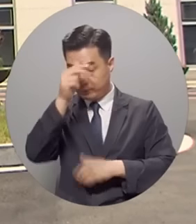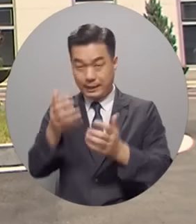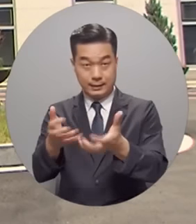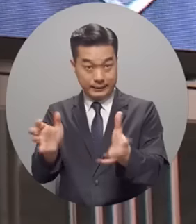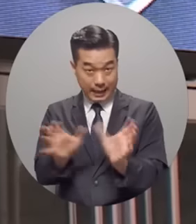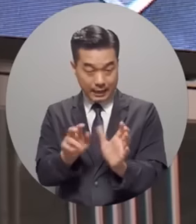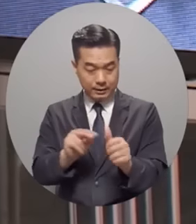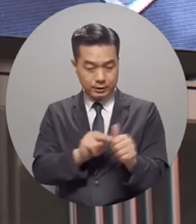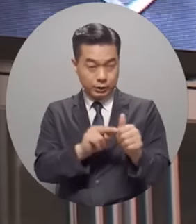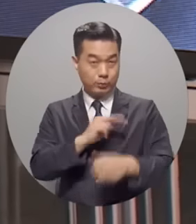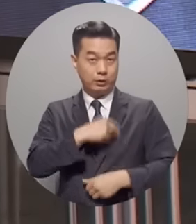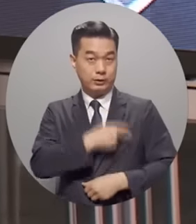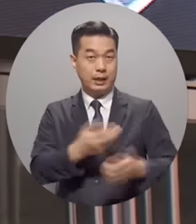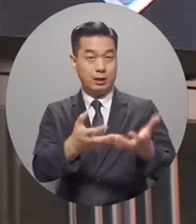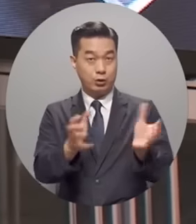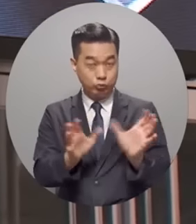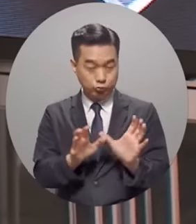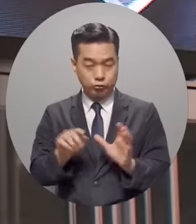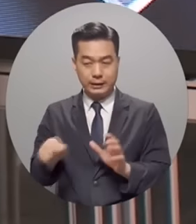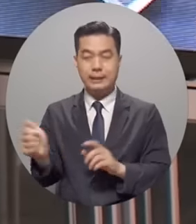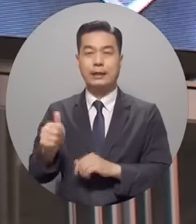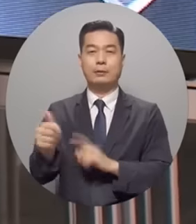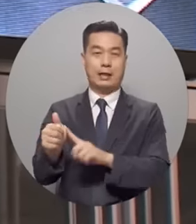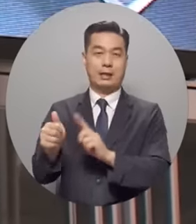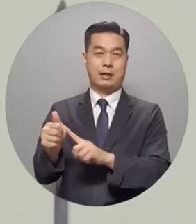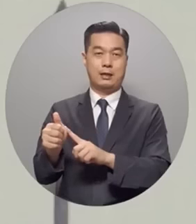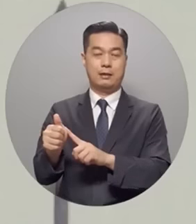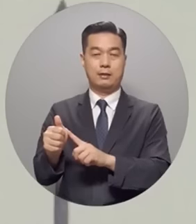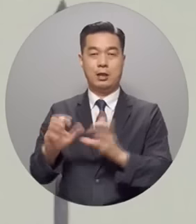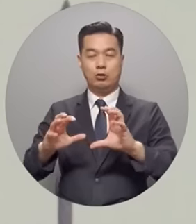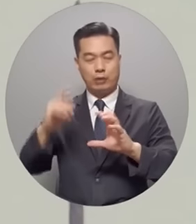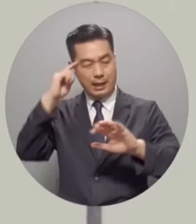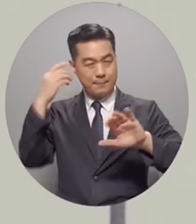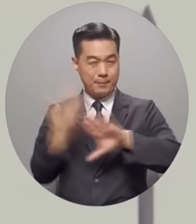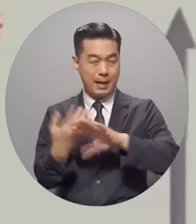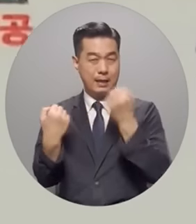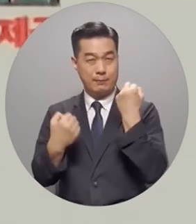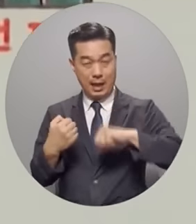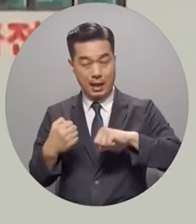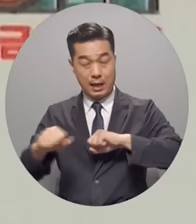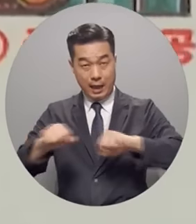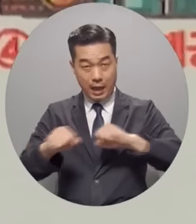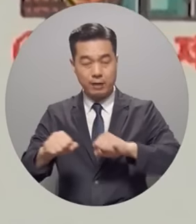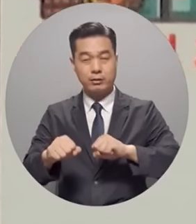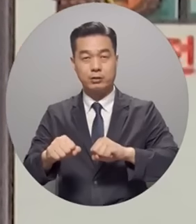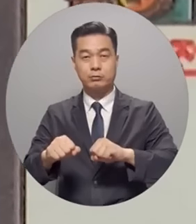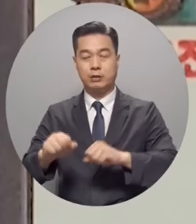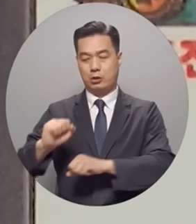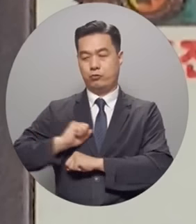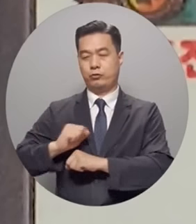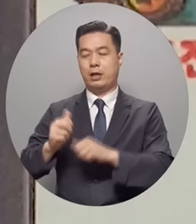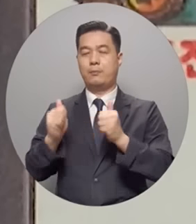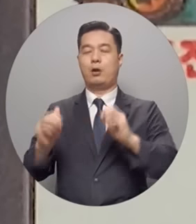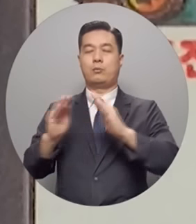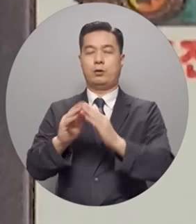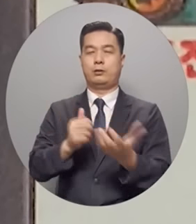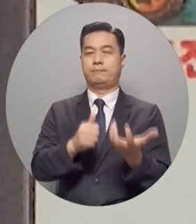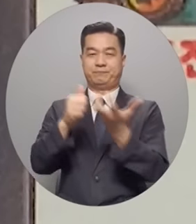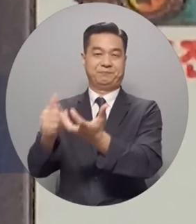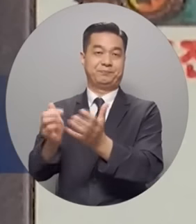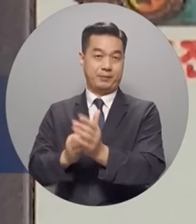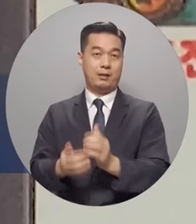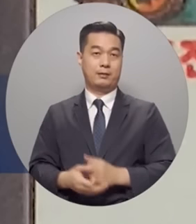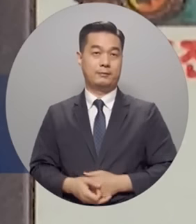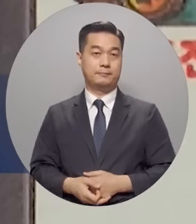정보사령부 팀장급 군무원인 이 남성을 이적행위와 군사기밀 유출 등의 혐의로 군사법원 재판에 넘겼습니다.